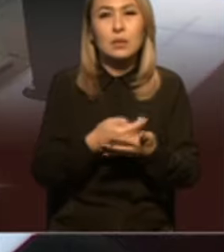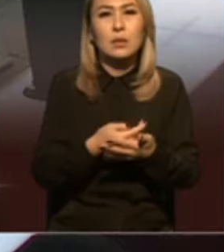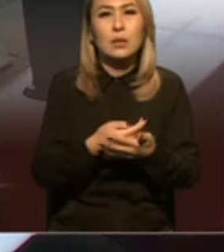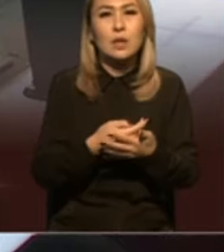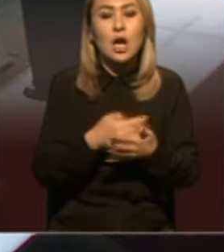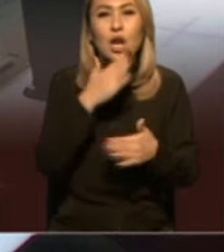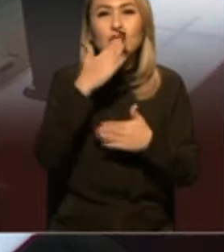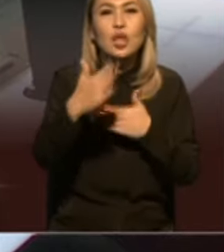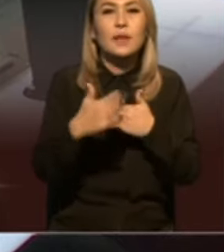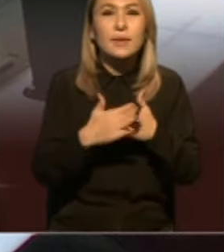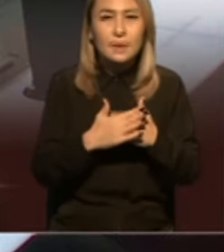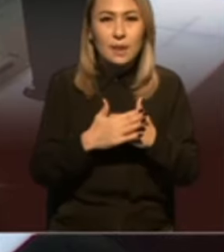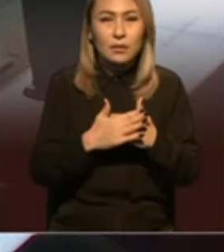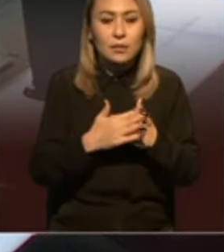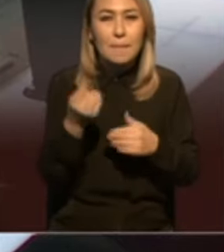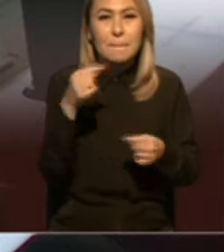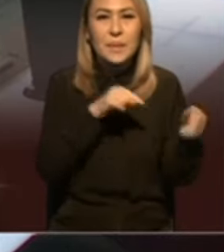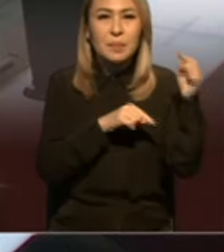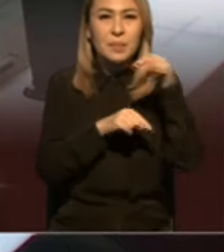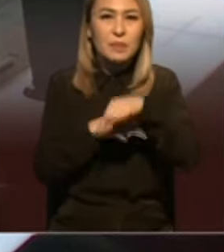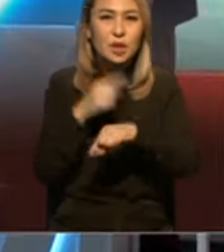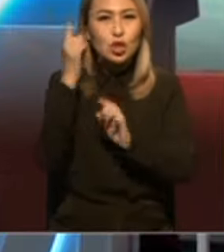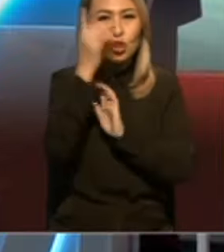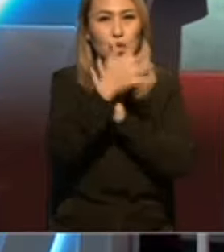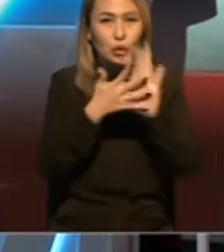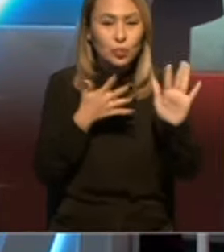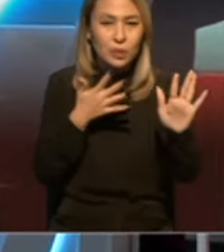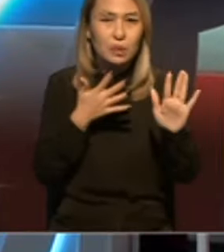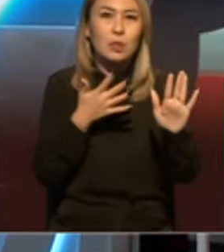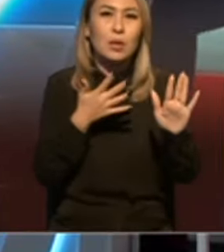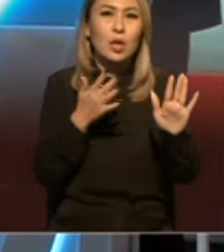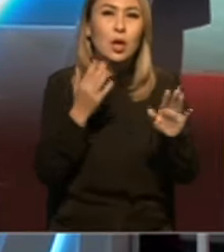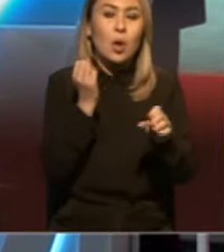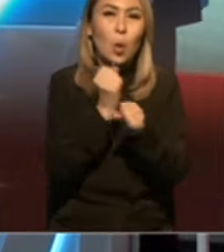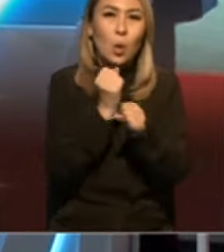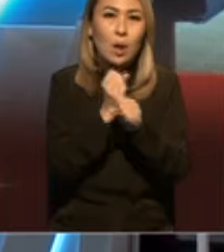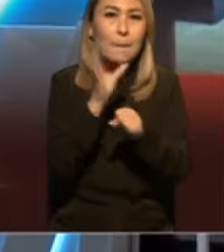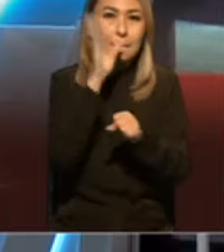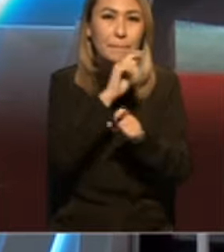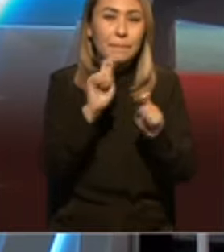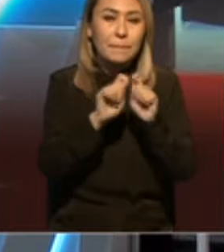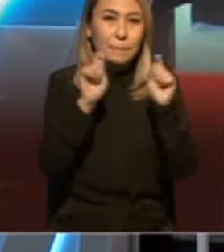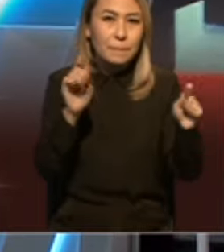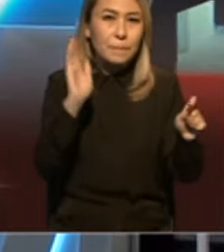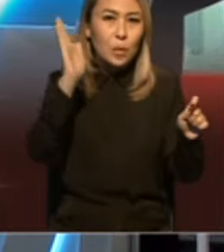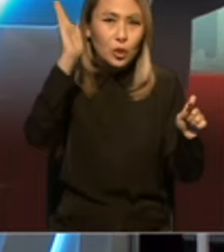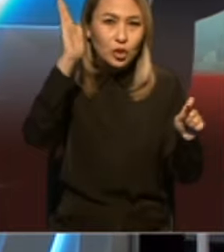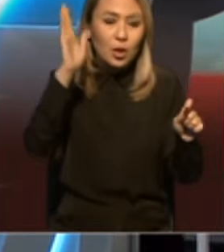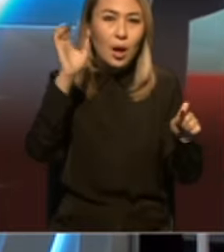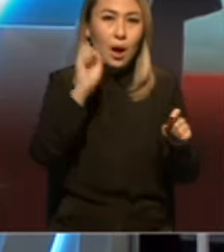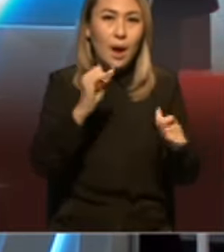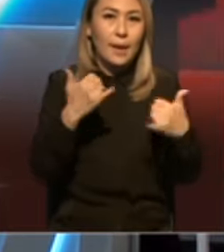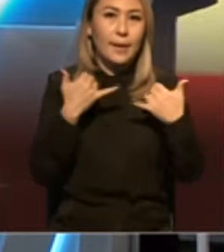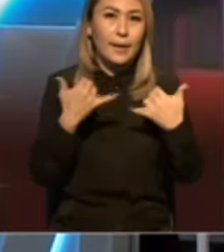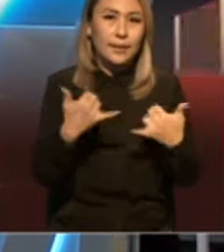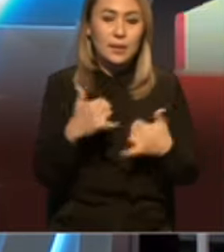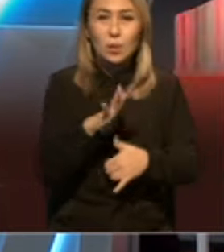тілімізді жақындастыратын, бір-біріміздің түсінігімізді жақындастыратын осындай құралдар пайда болуы мүмкін болашақта. Ал енді дәл қазіргі